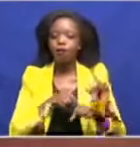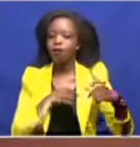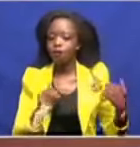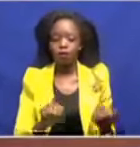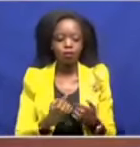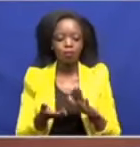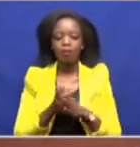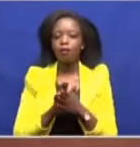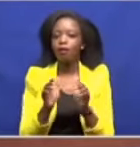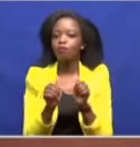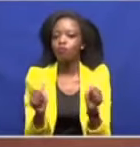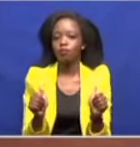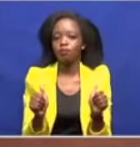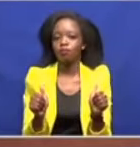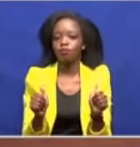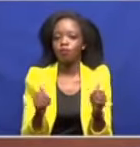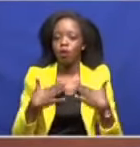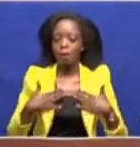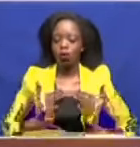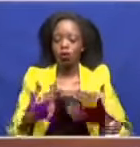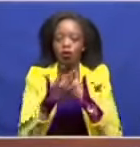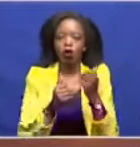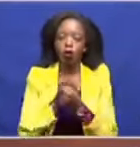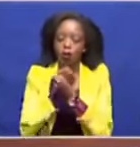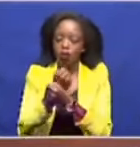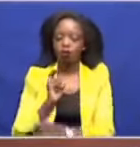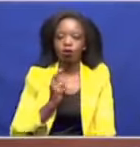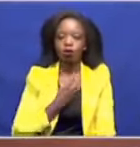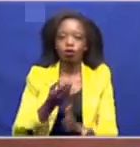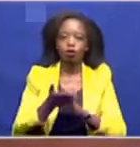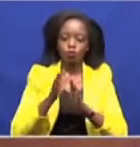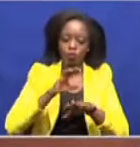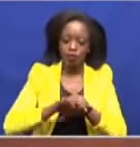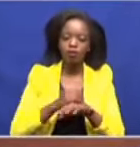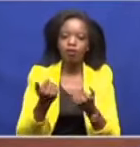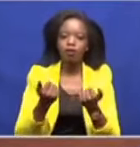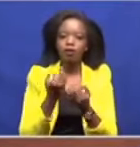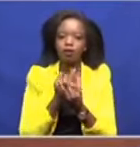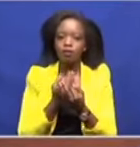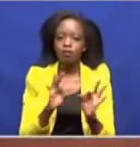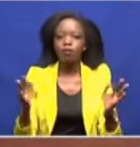itapona. Mwili na damu ya Kristo zitulinde tupate uzima wa milele.